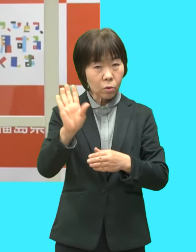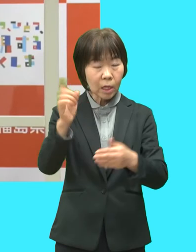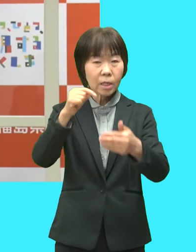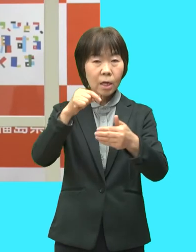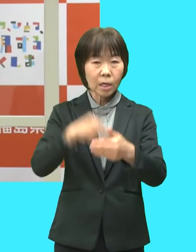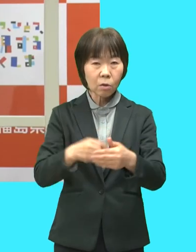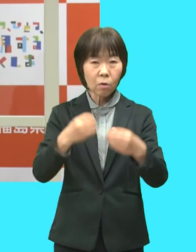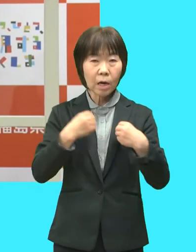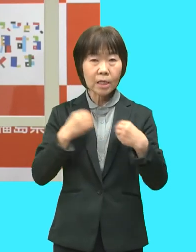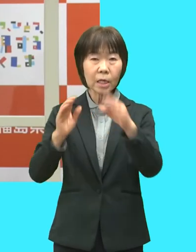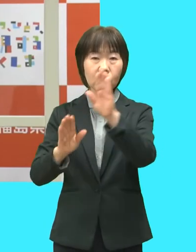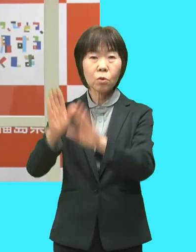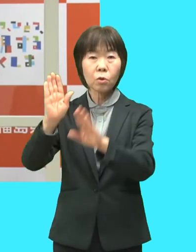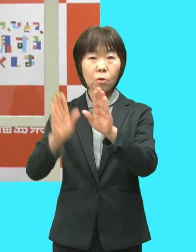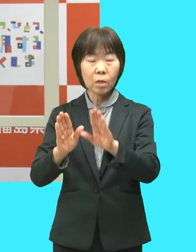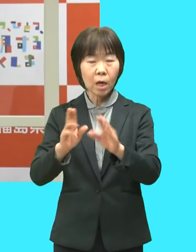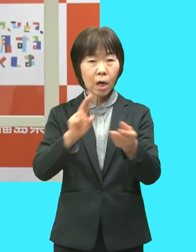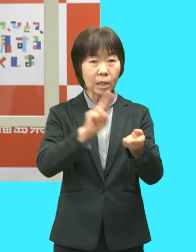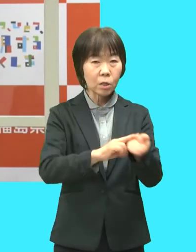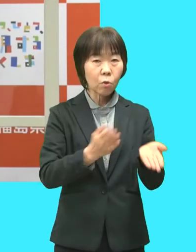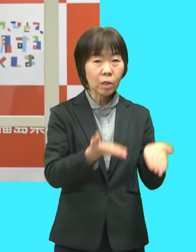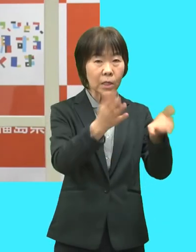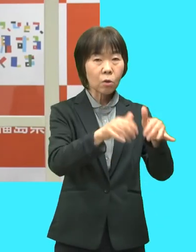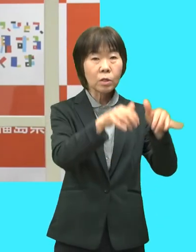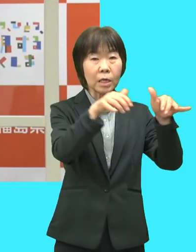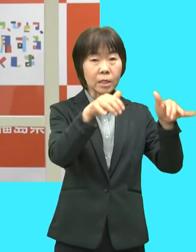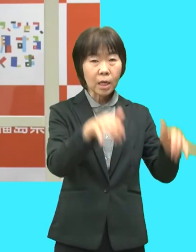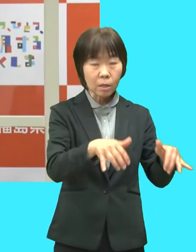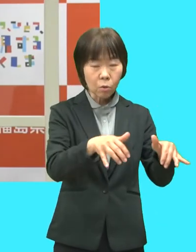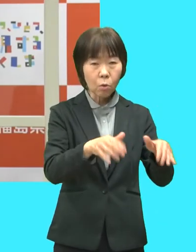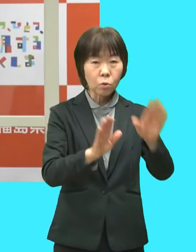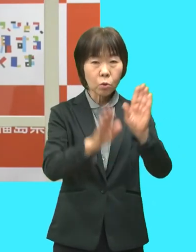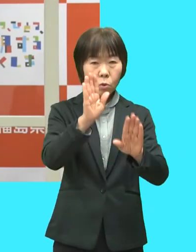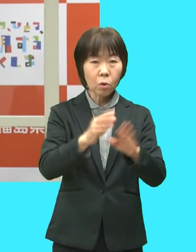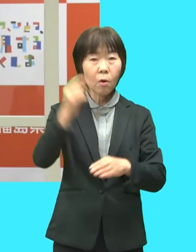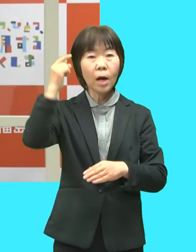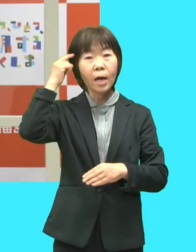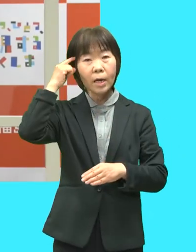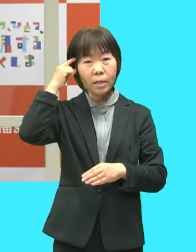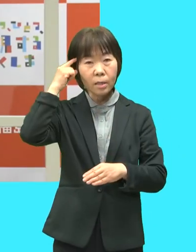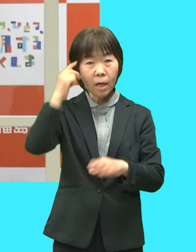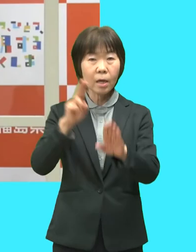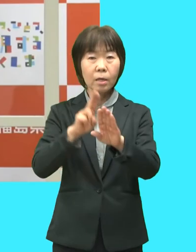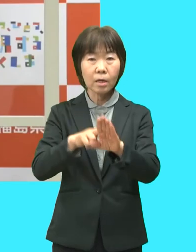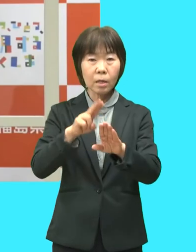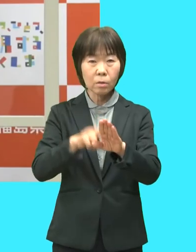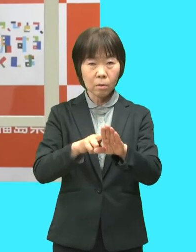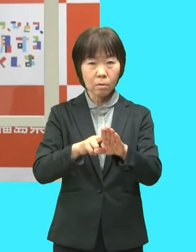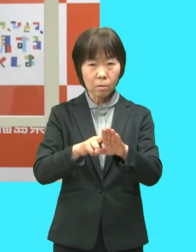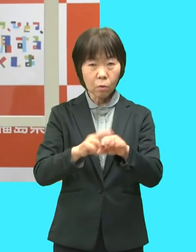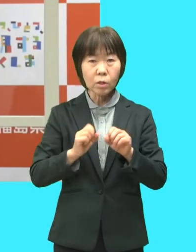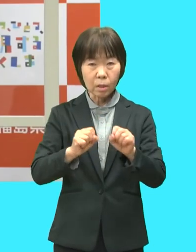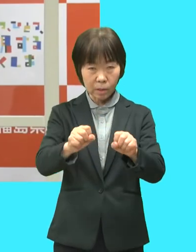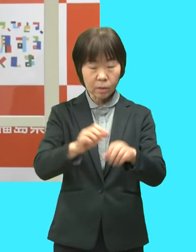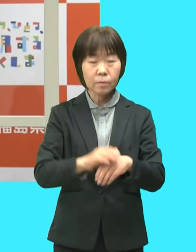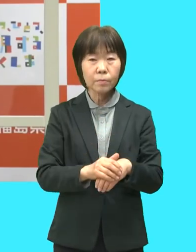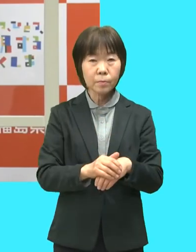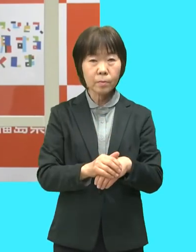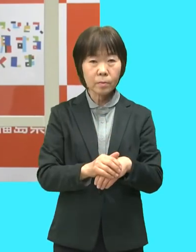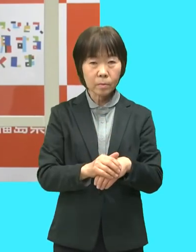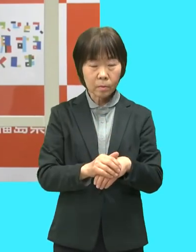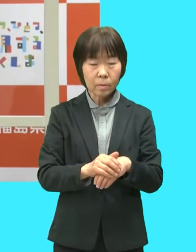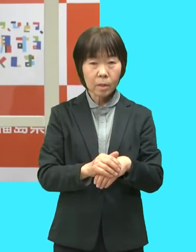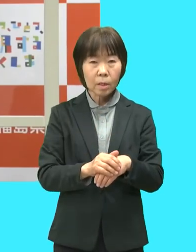の感染状況や医療提供体制の状況を踏まえて検討してまいります。